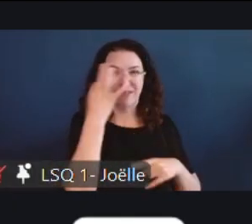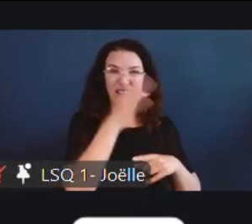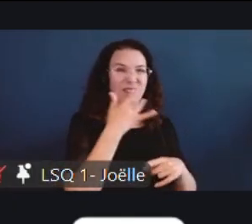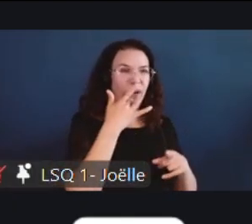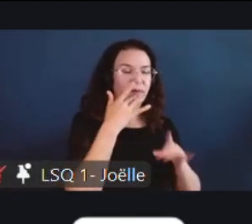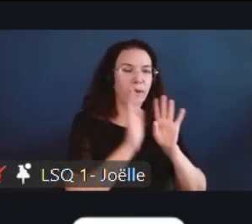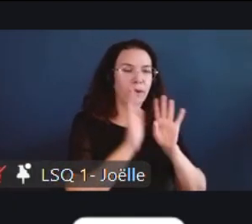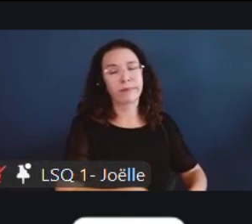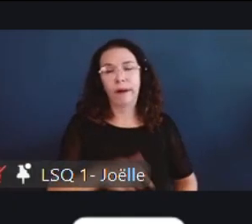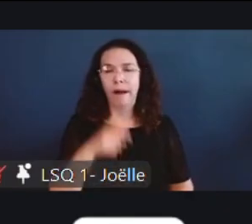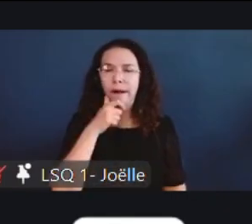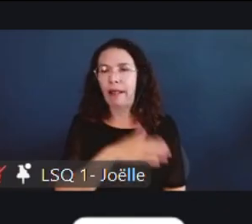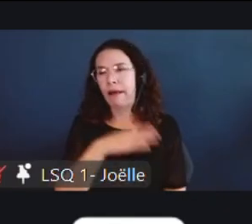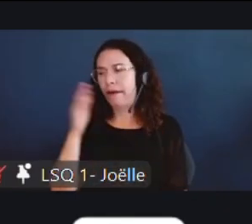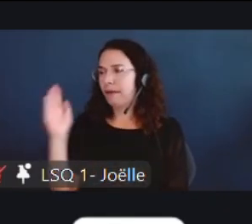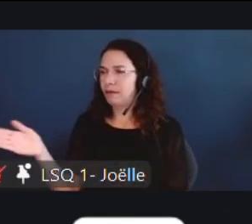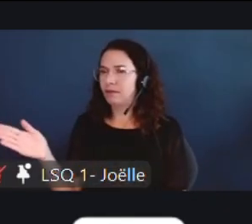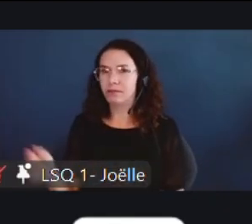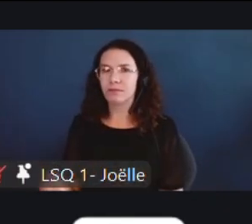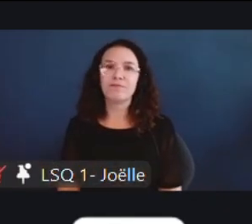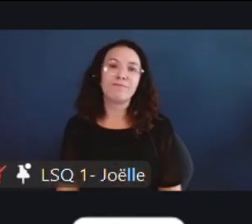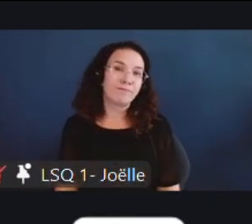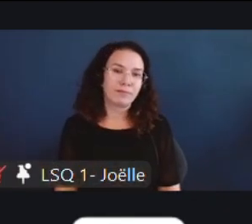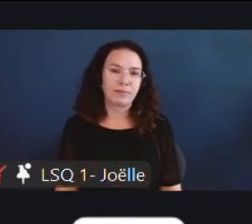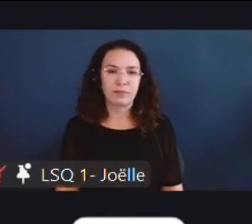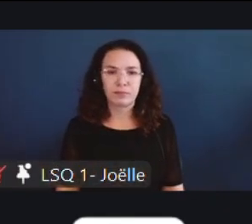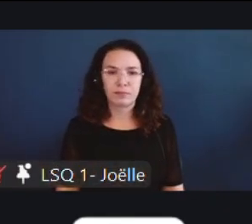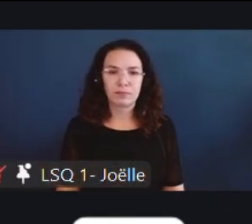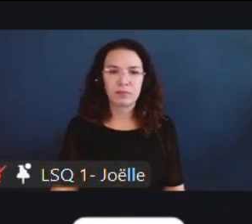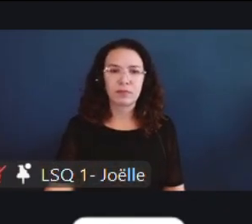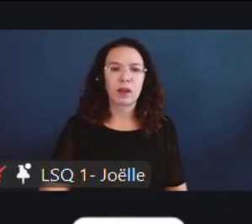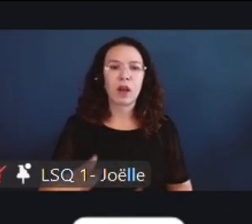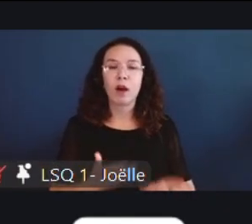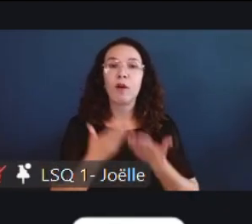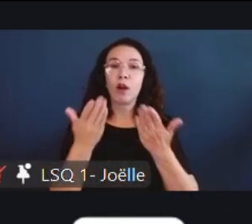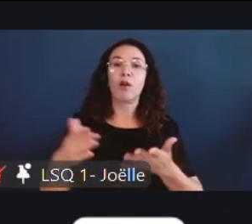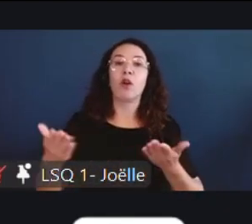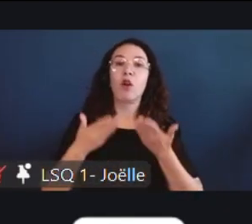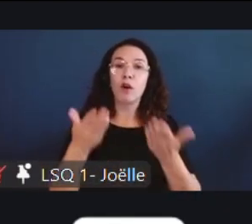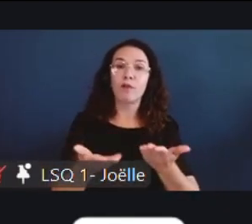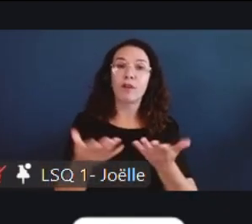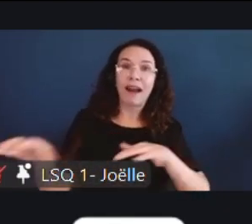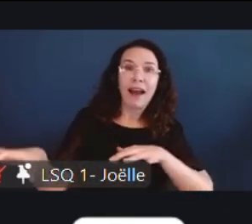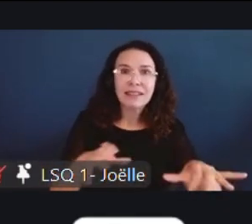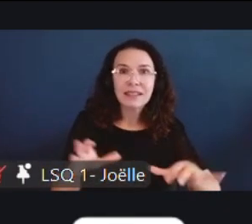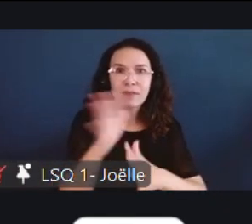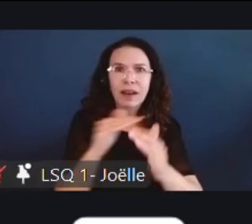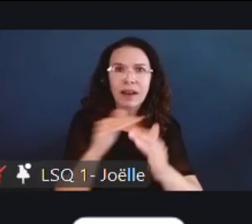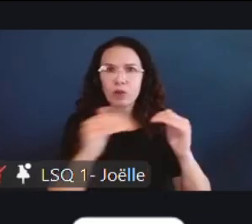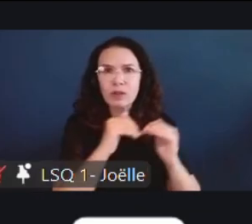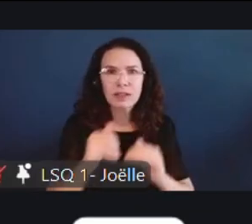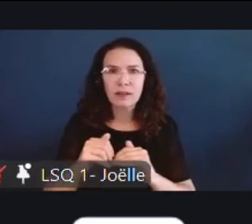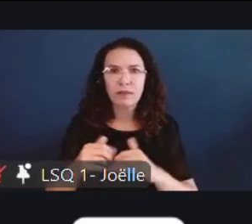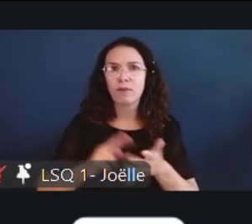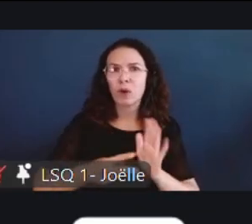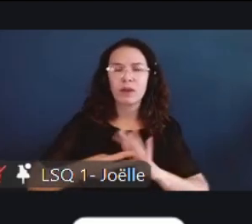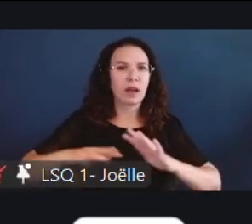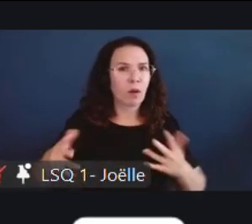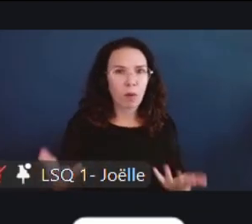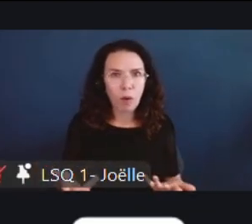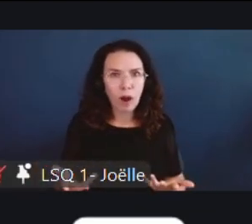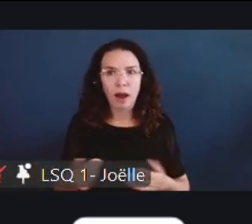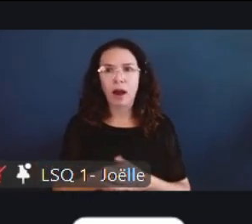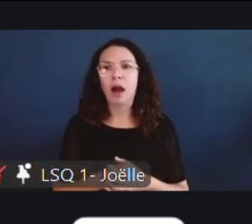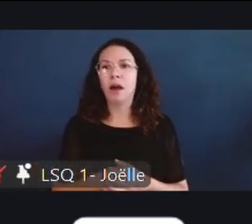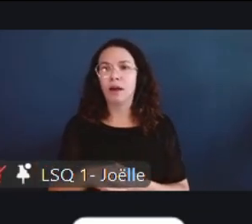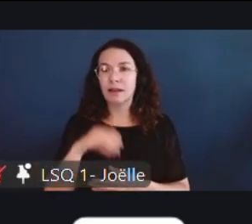leur sécurité médicale. L'offre active inclusive, c'est briser ce cycle. C'est arrêter de dire il n'y a pas de demande pour réaliser